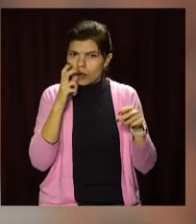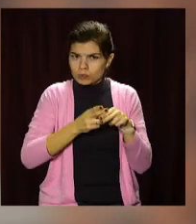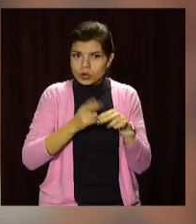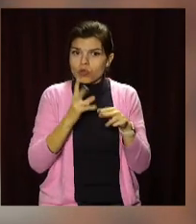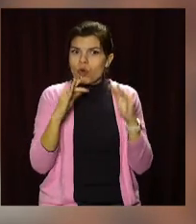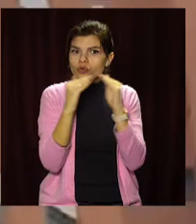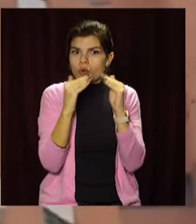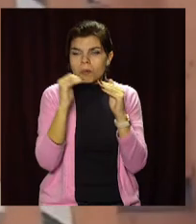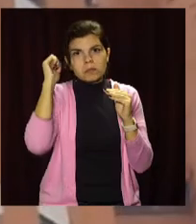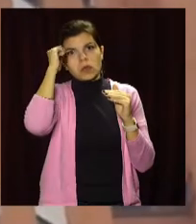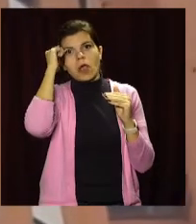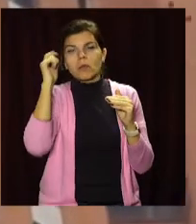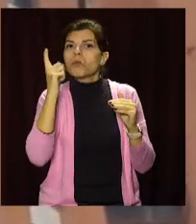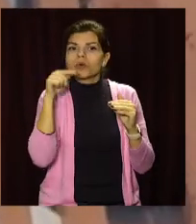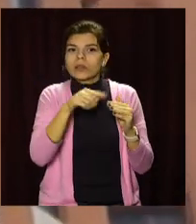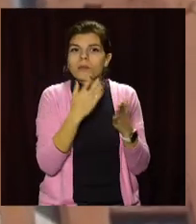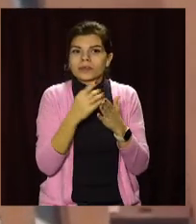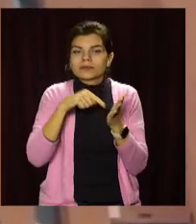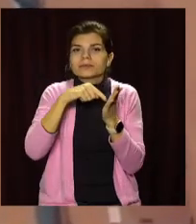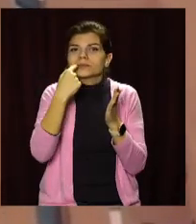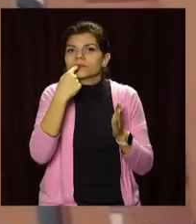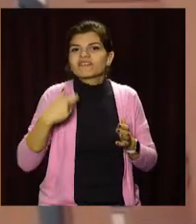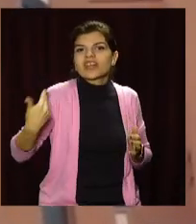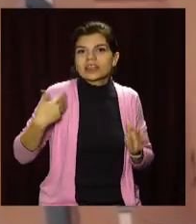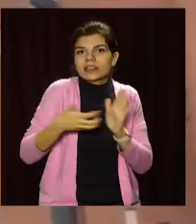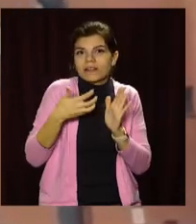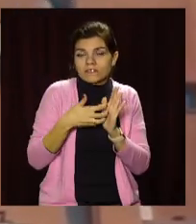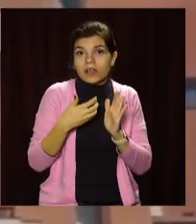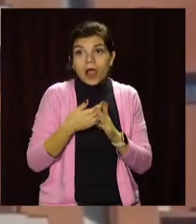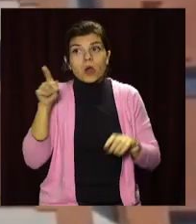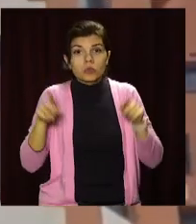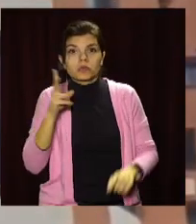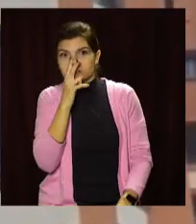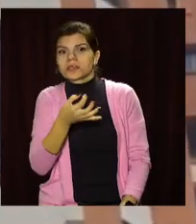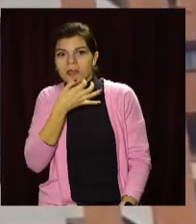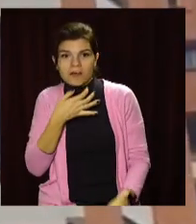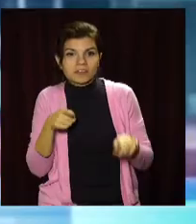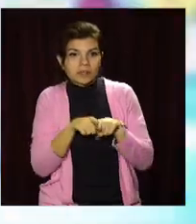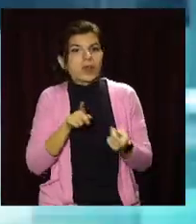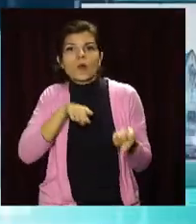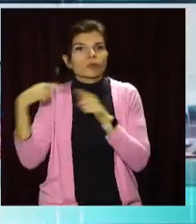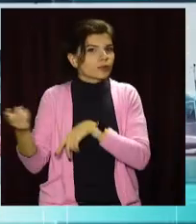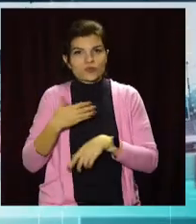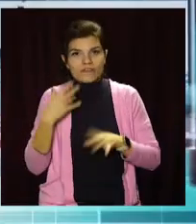став місцевою пам'яткою і чимало жителів не хоче звідси переїжджати.